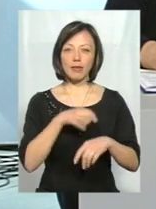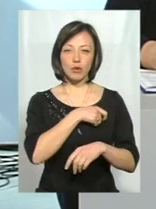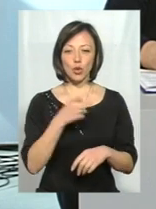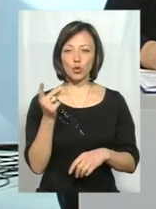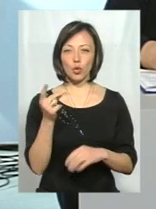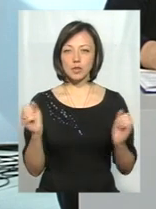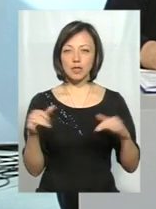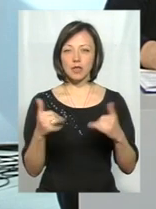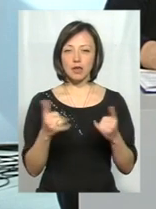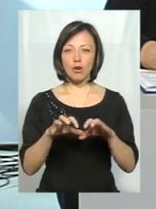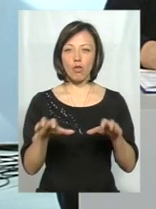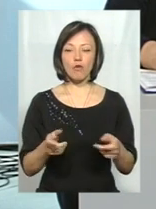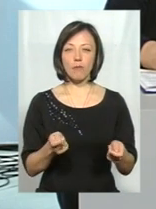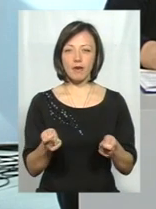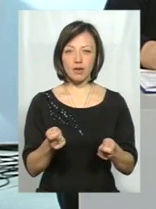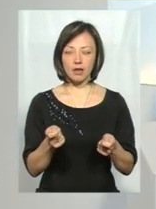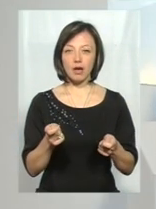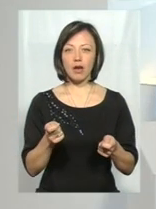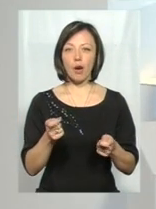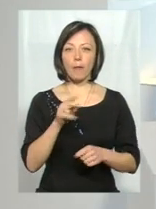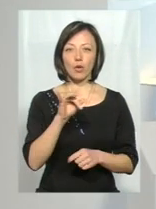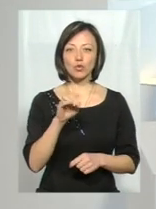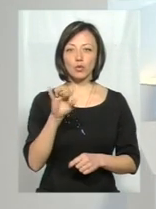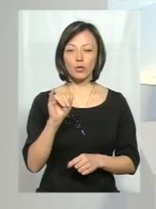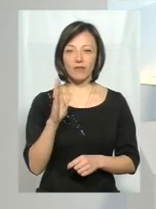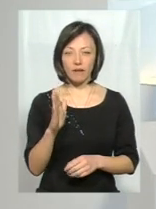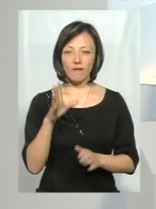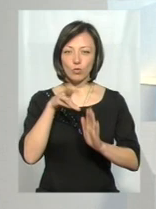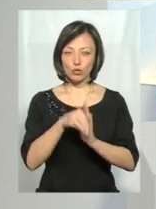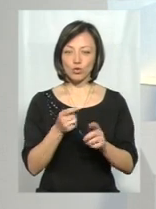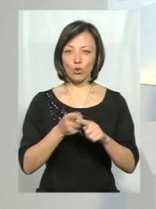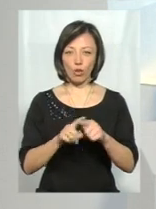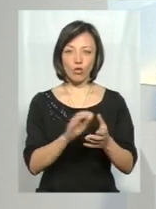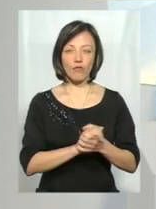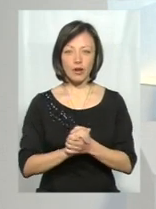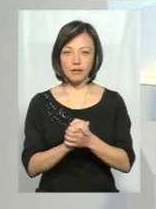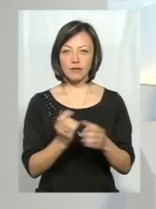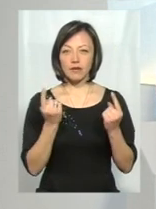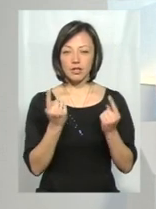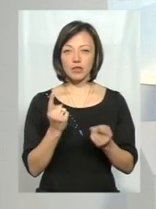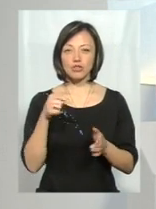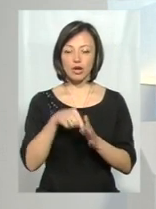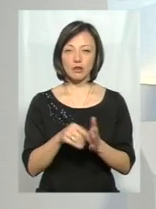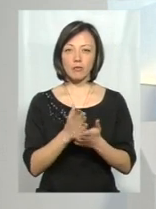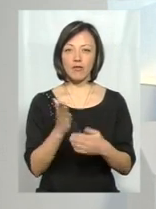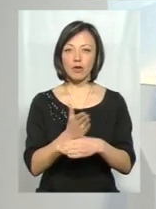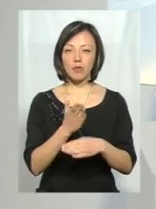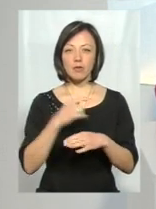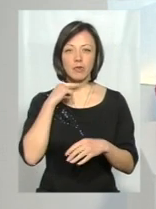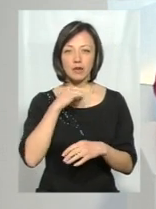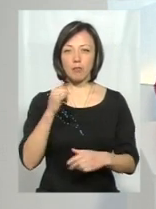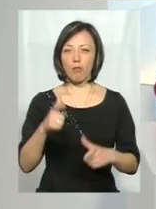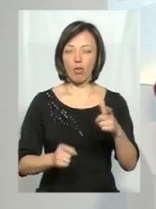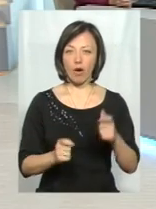скликання, а нині головою управління ПАТ «Проскурів». У структурі цього товариства значну роль відіграє саме виробництво м'яса і